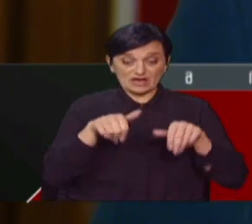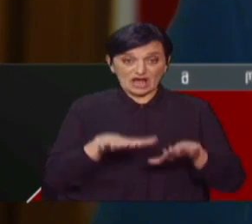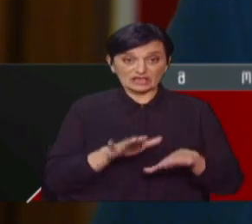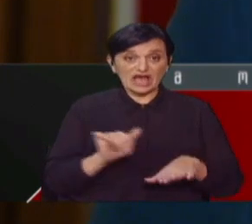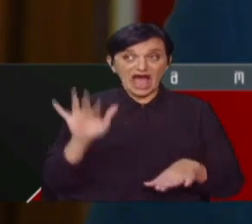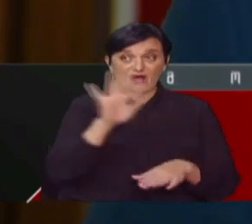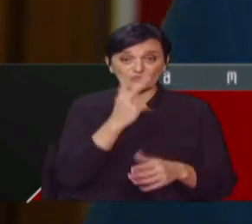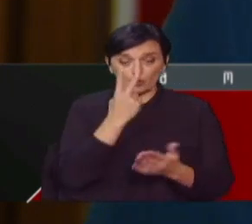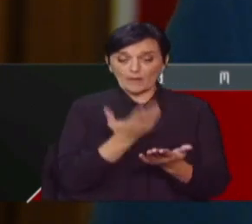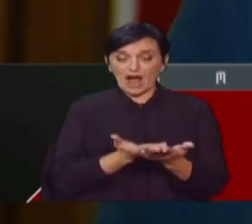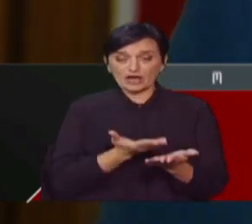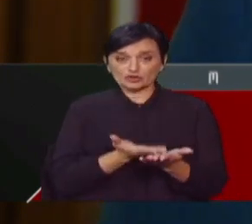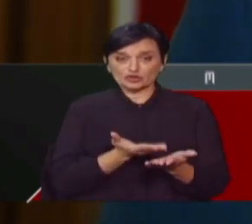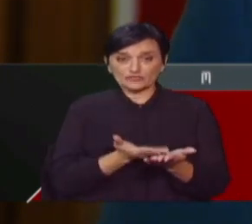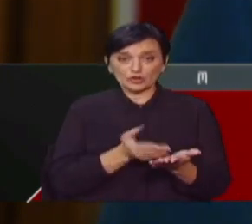უნდა აჩვენოს